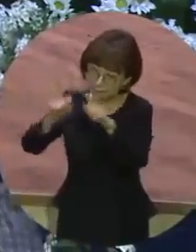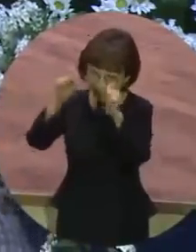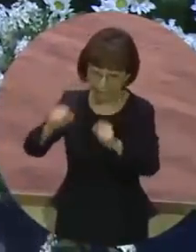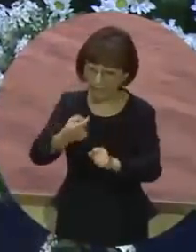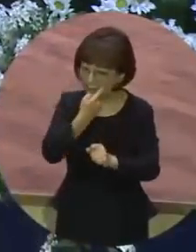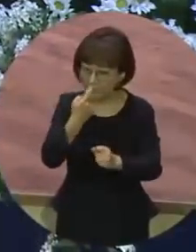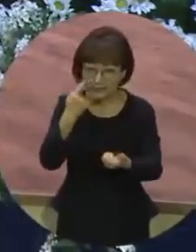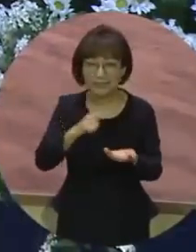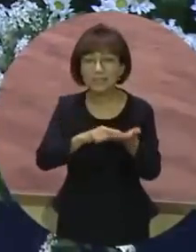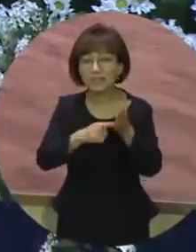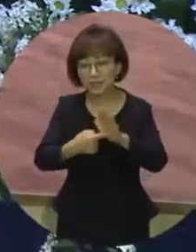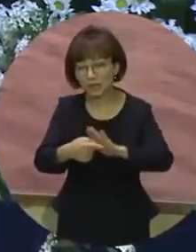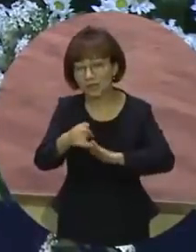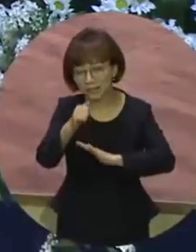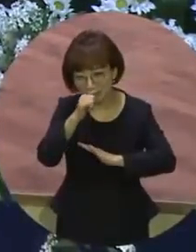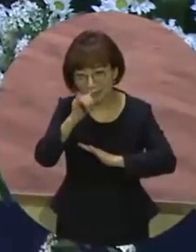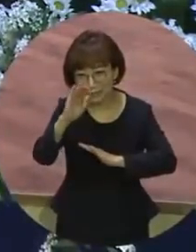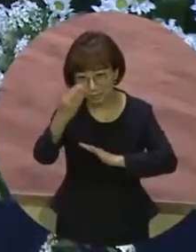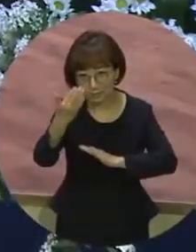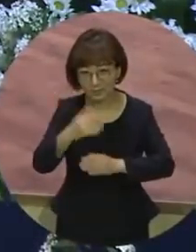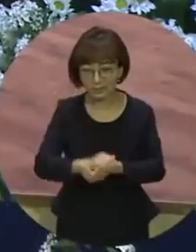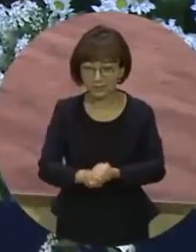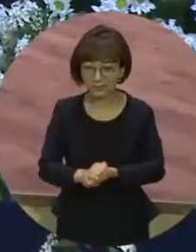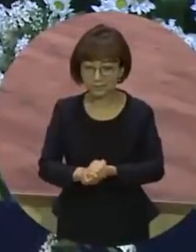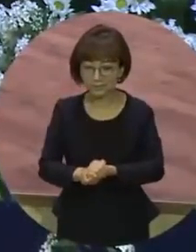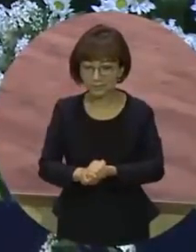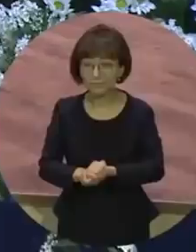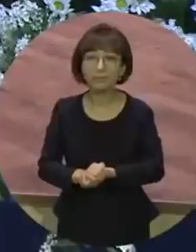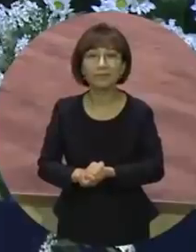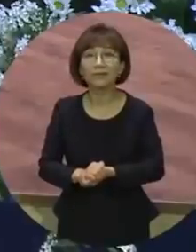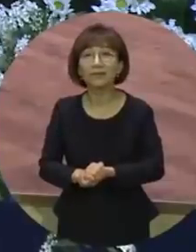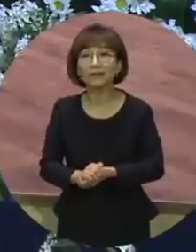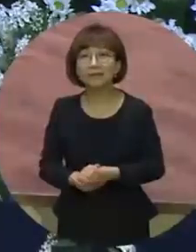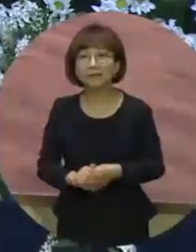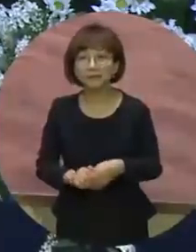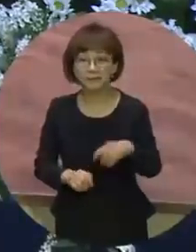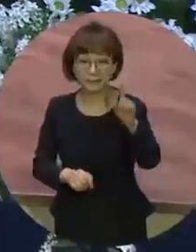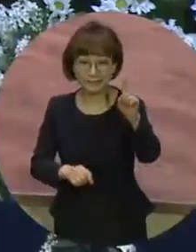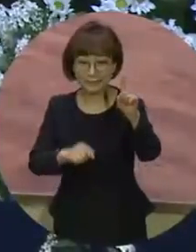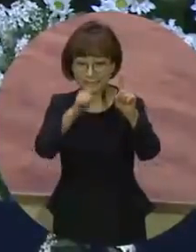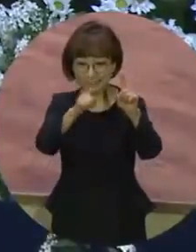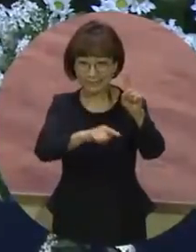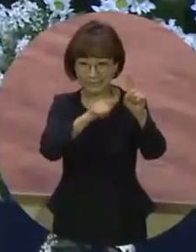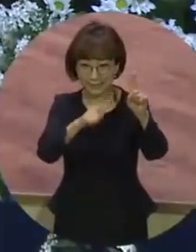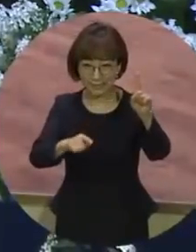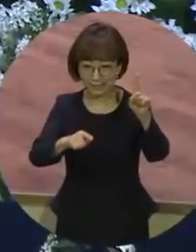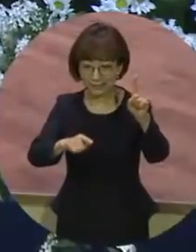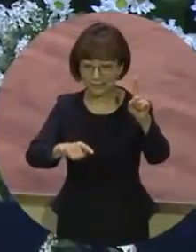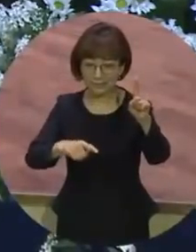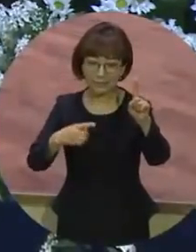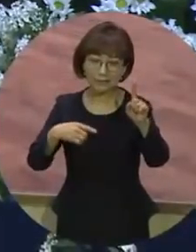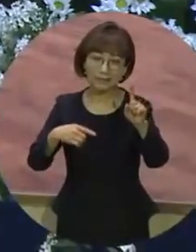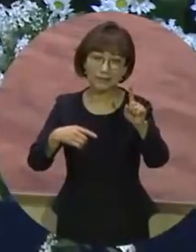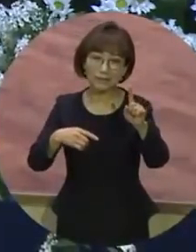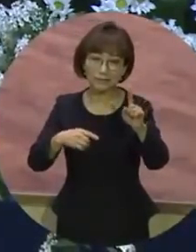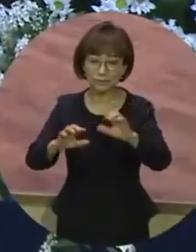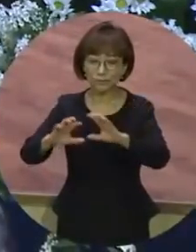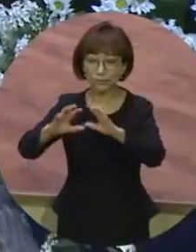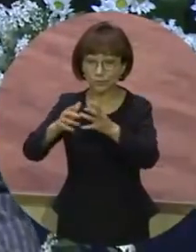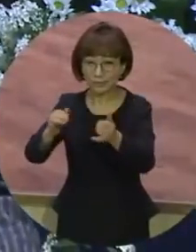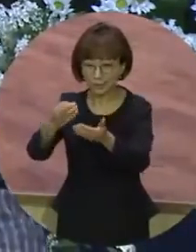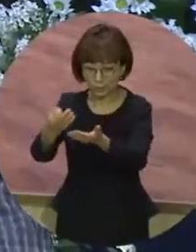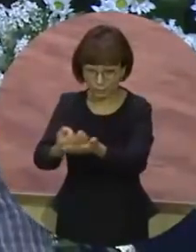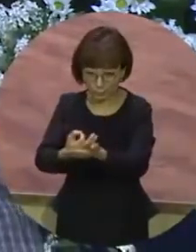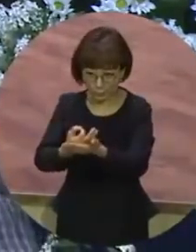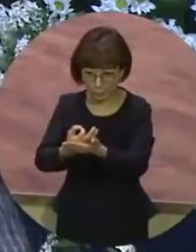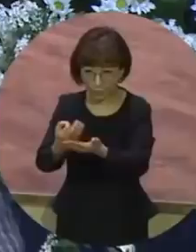1인당 국민 소득이 5천 달러 시대가 되면 제일 먼저 변하는 게 패션이래, 패션. 그리고 1만